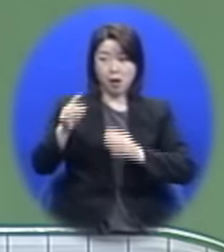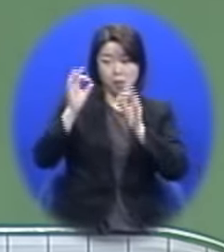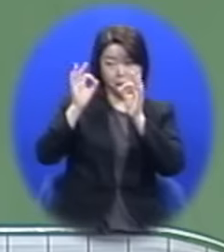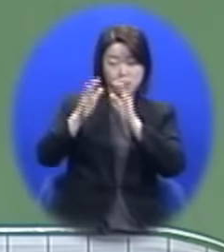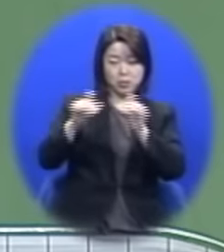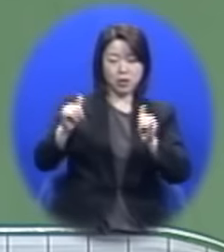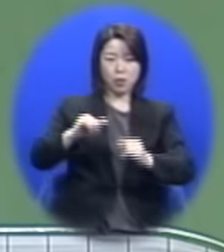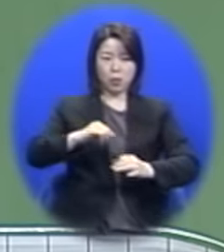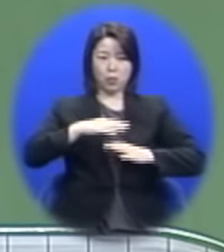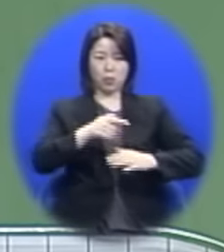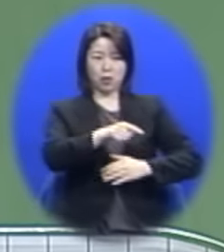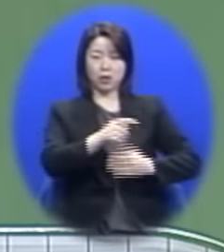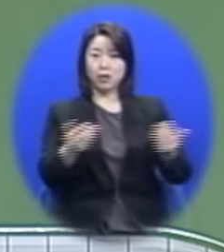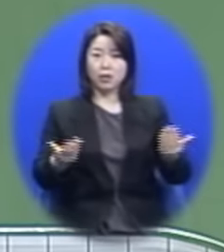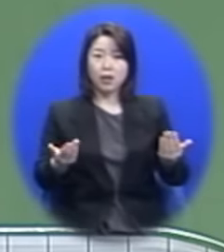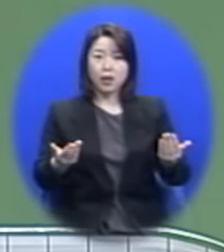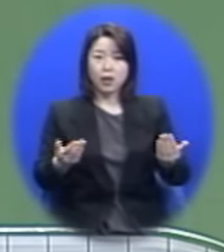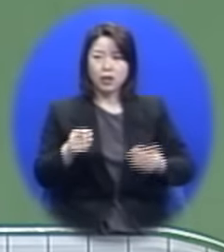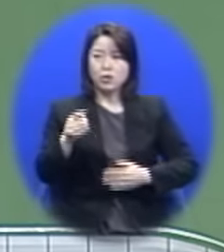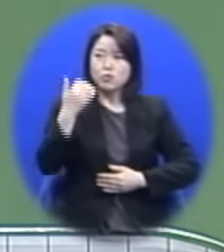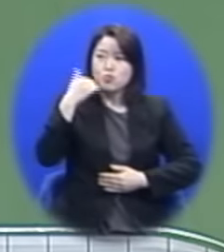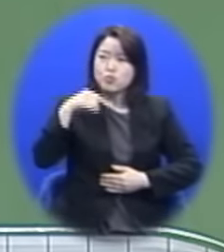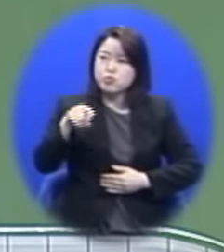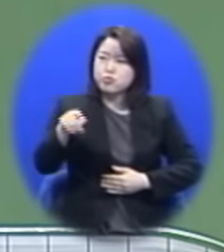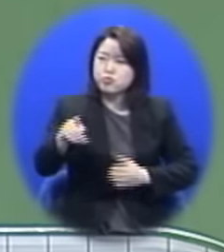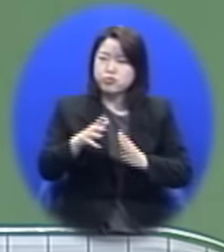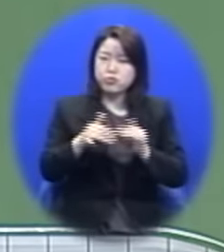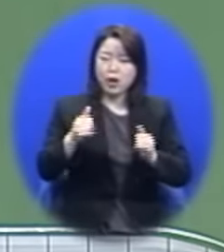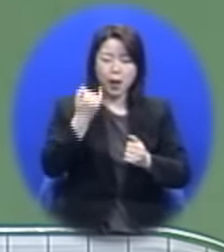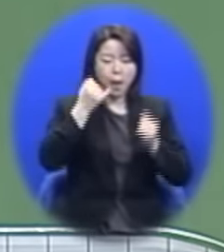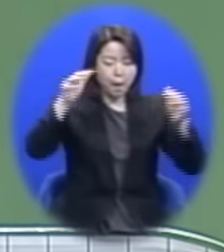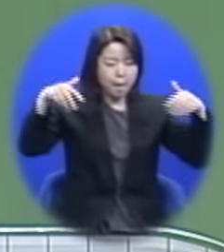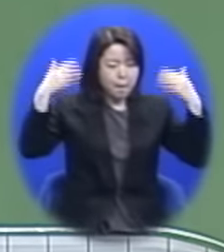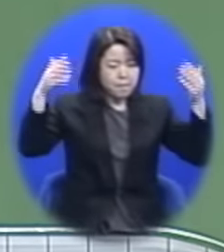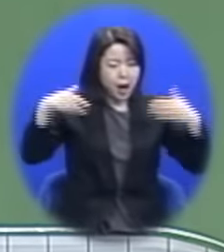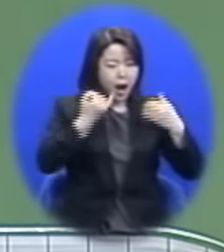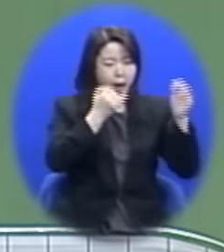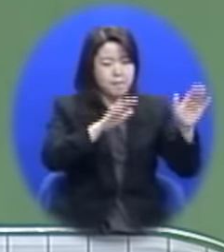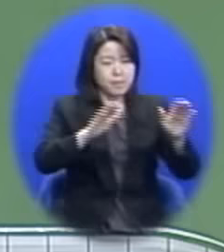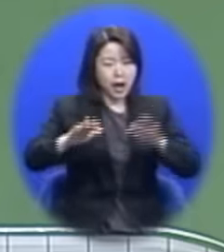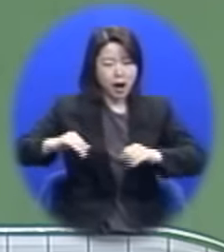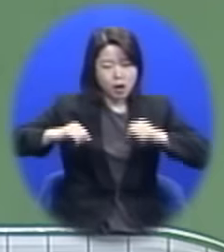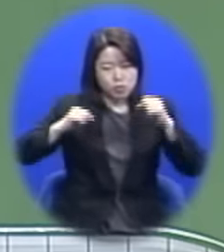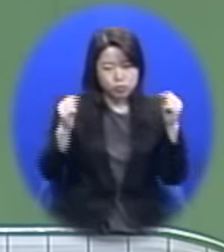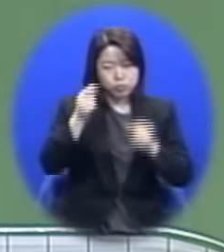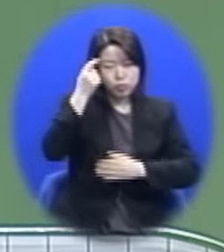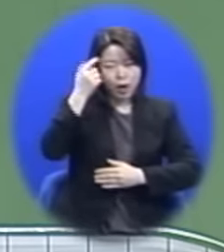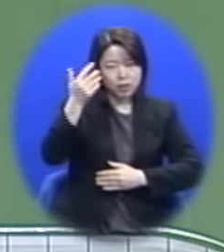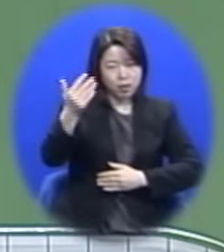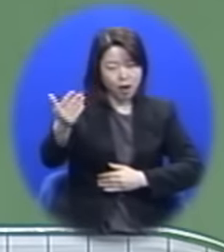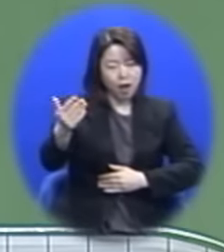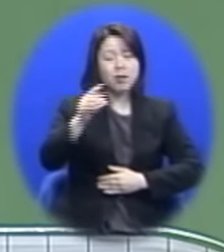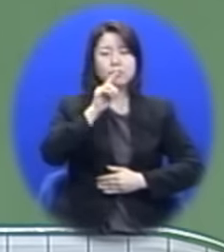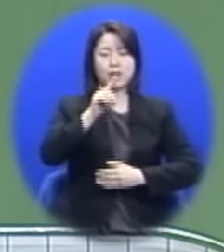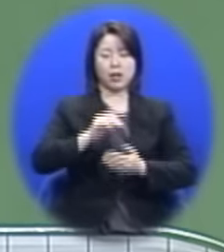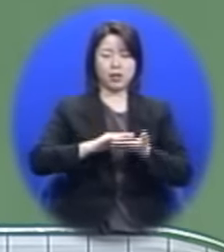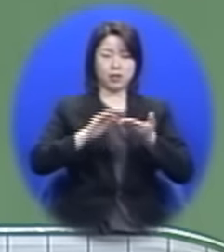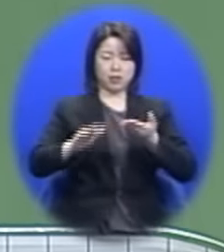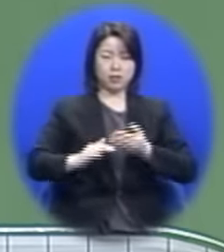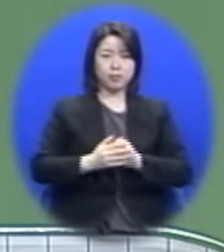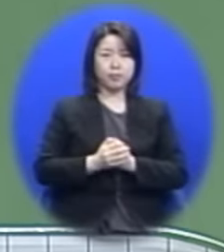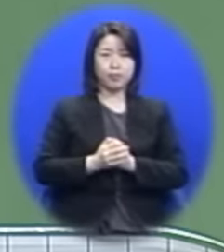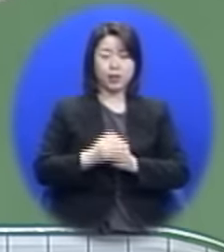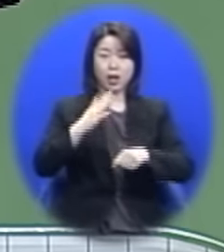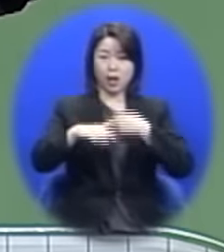이르되 이가 어떠한 사람이기에 바람과 바다도 순종하는가 하더라.